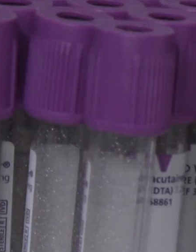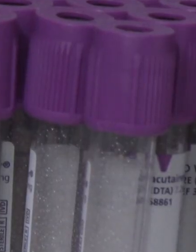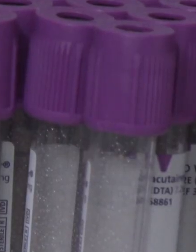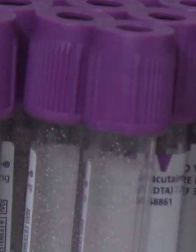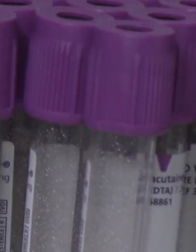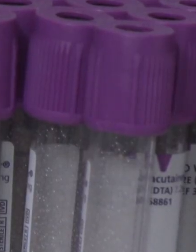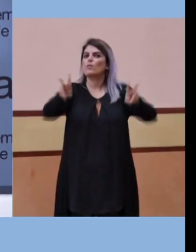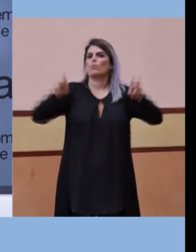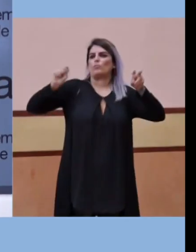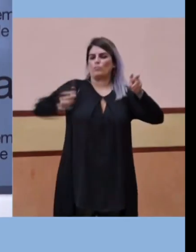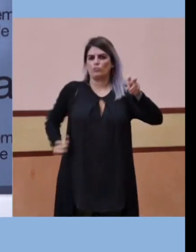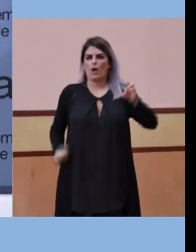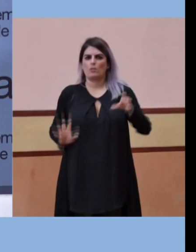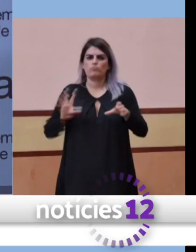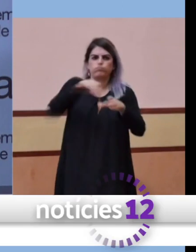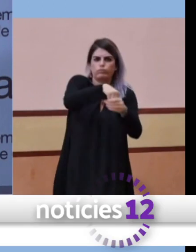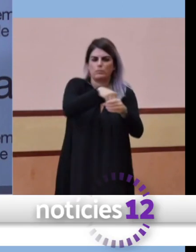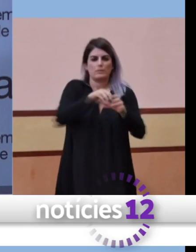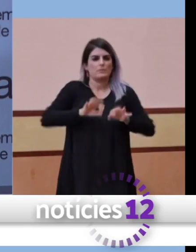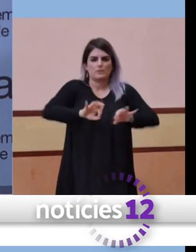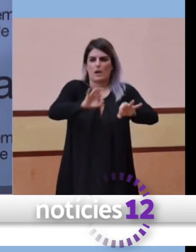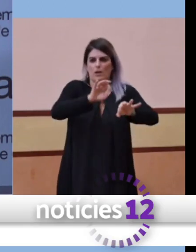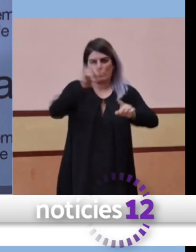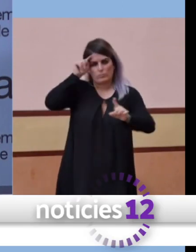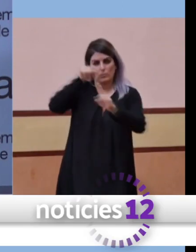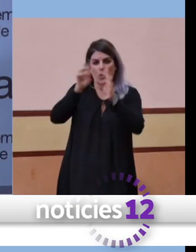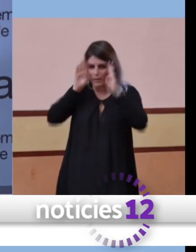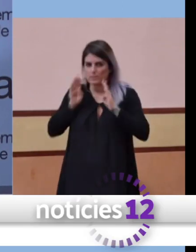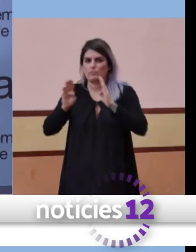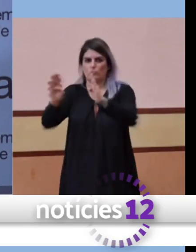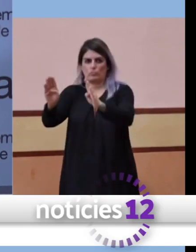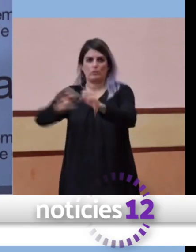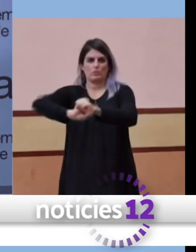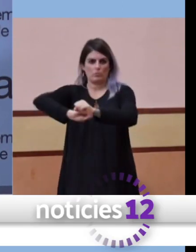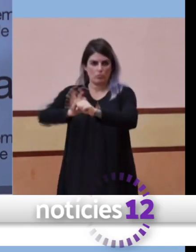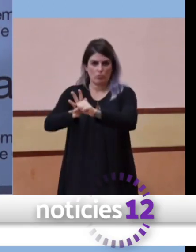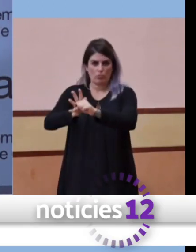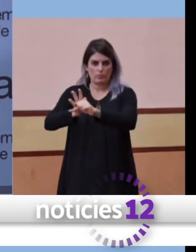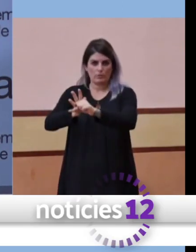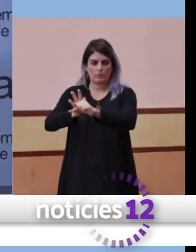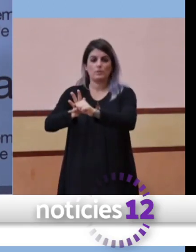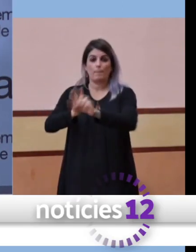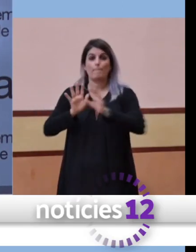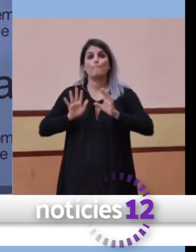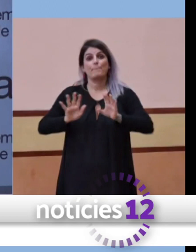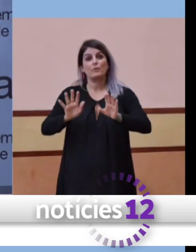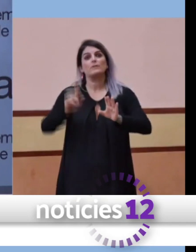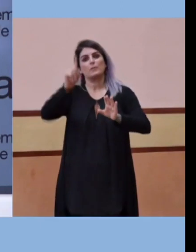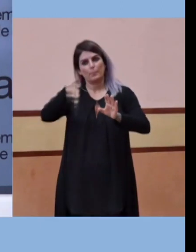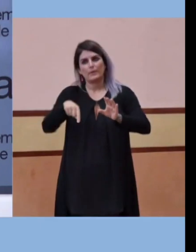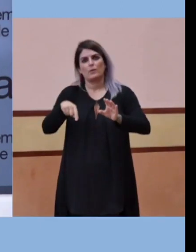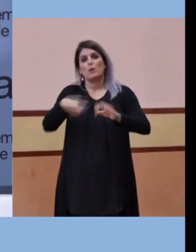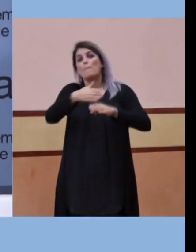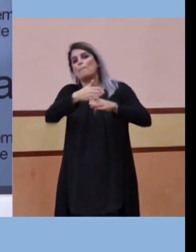incorporem professionals de forma conjuntural per atendre les necessitats de resposta a la Covid, hi ha una part important de professionals